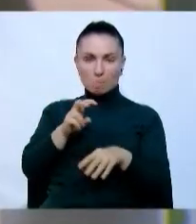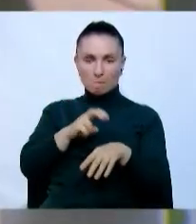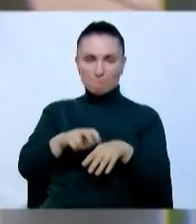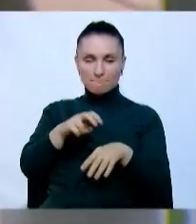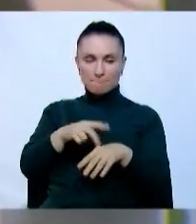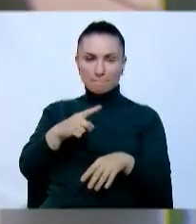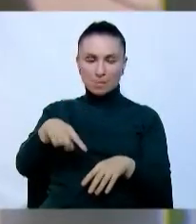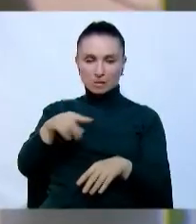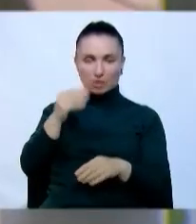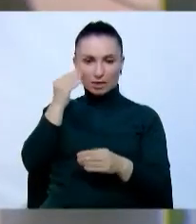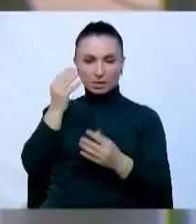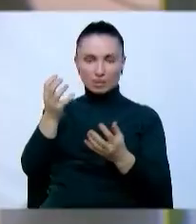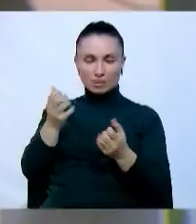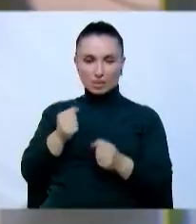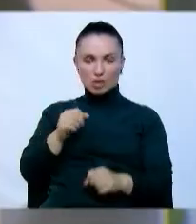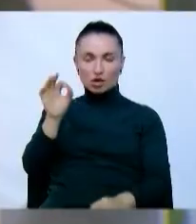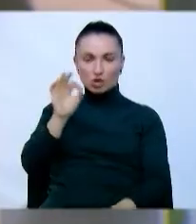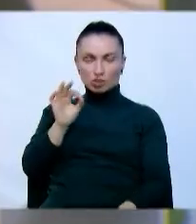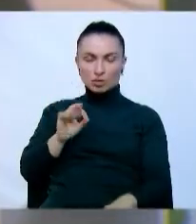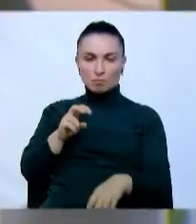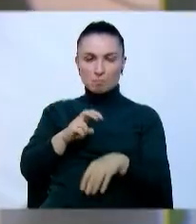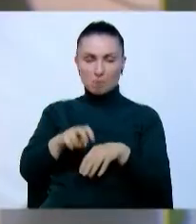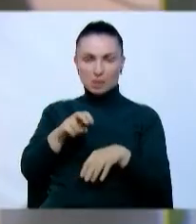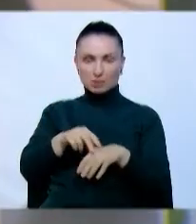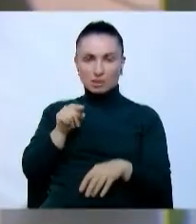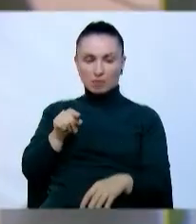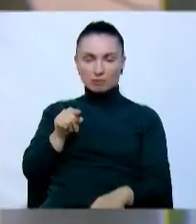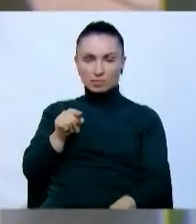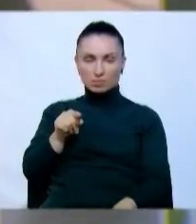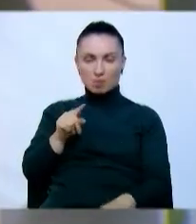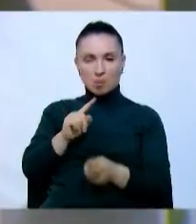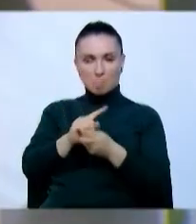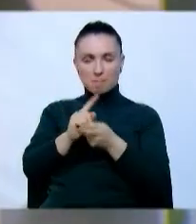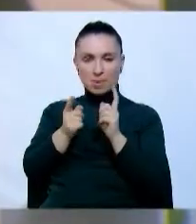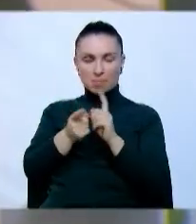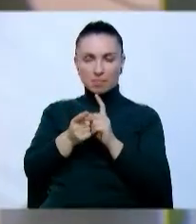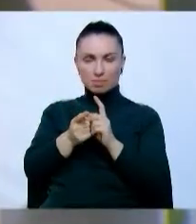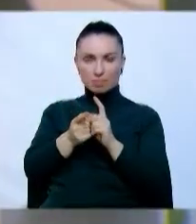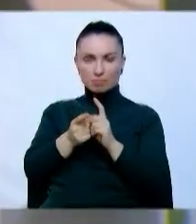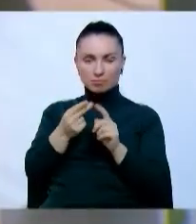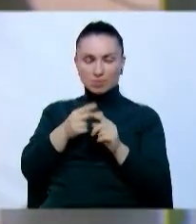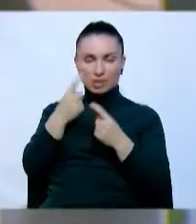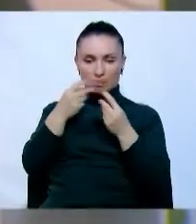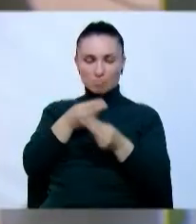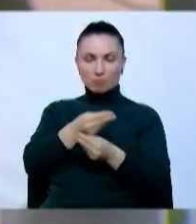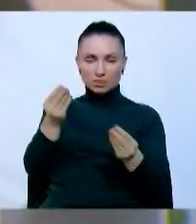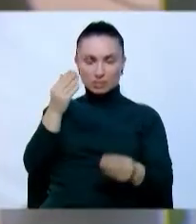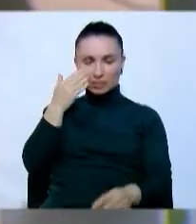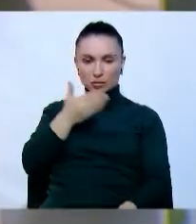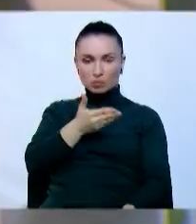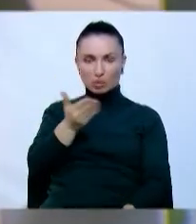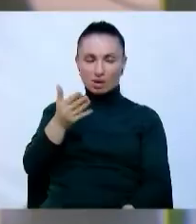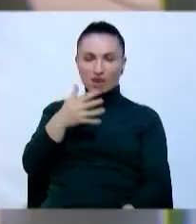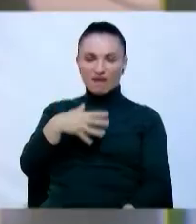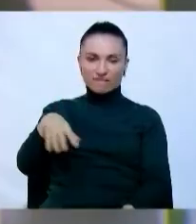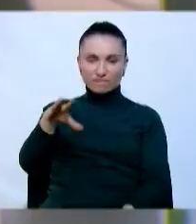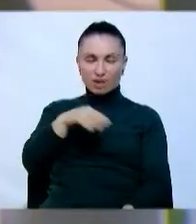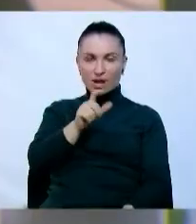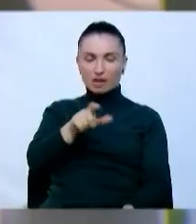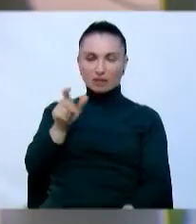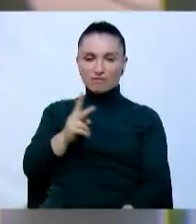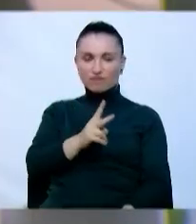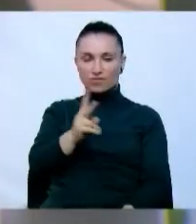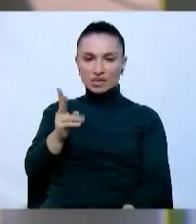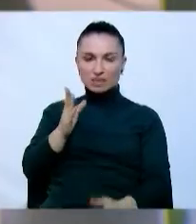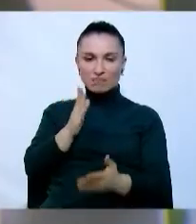მედიკოსები იზიარებენ და ხშირად მედიკოსები პირიქით უზიარებენ ამ ინფორმაციას საზოგადოებას. ყველა იმ ადამიანს,